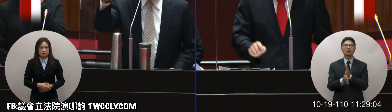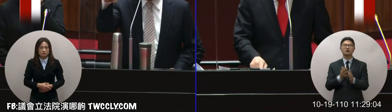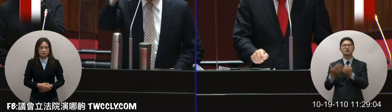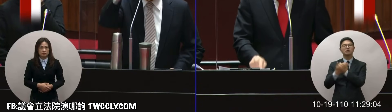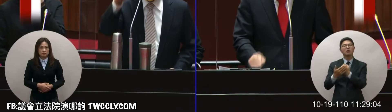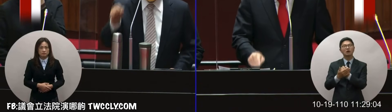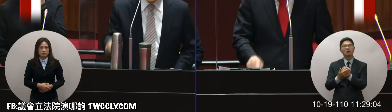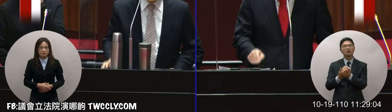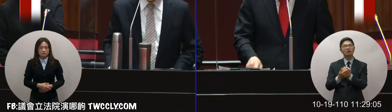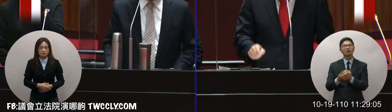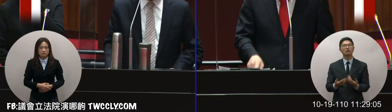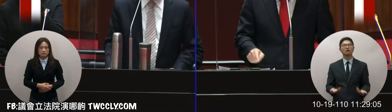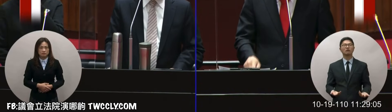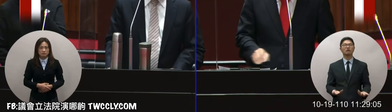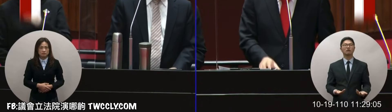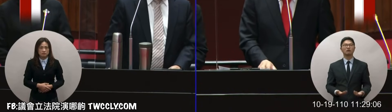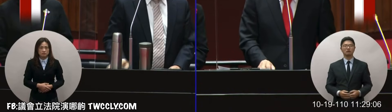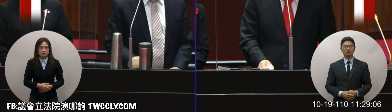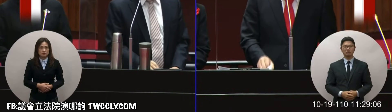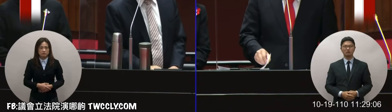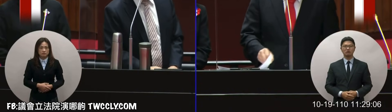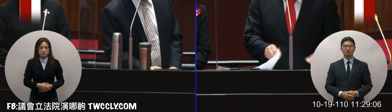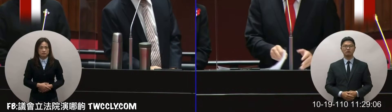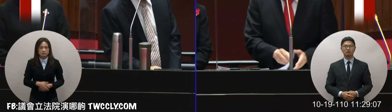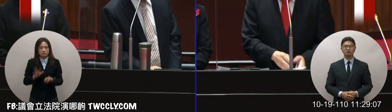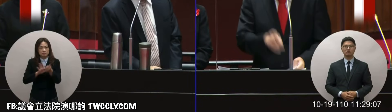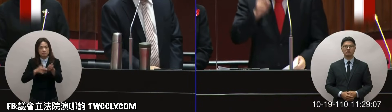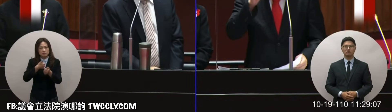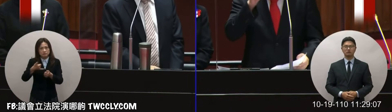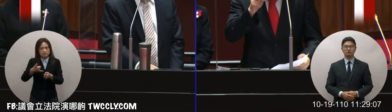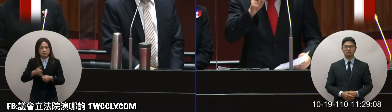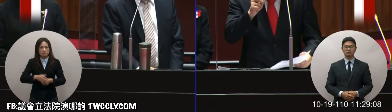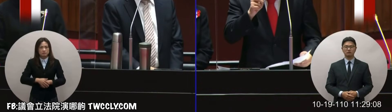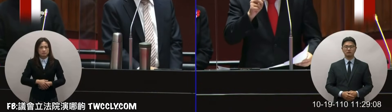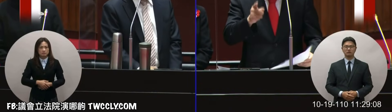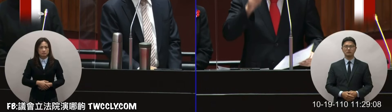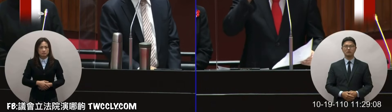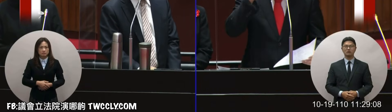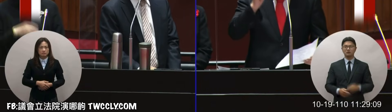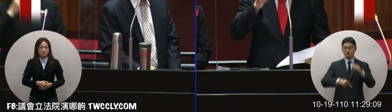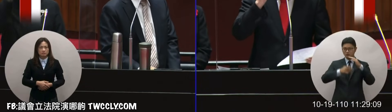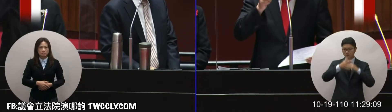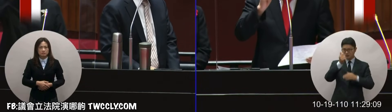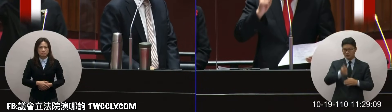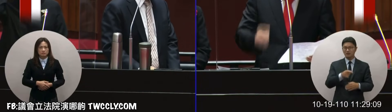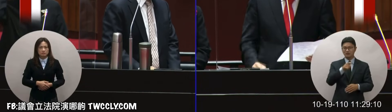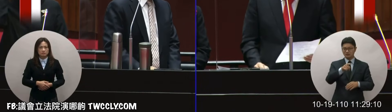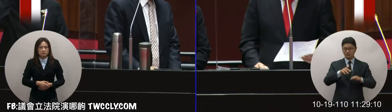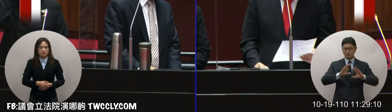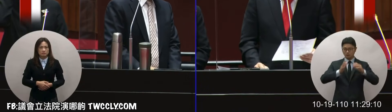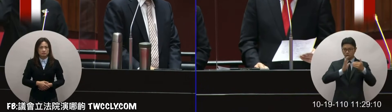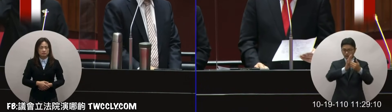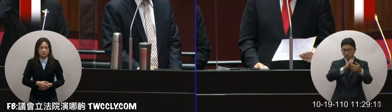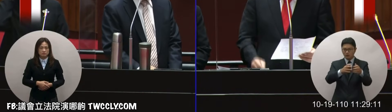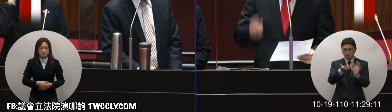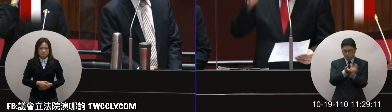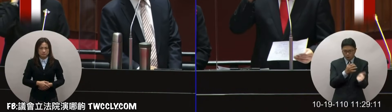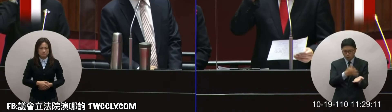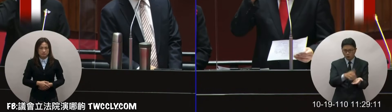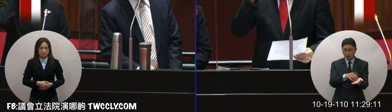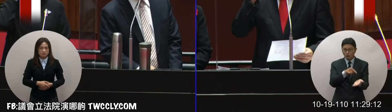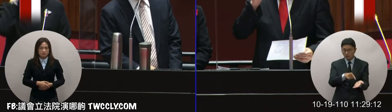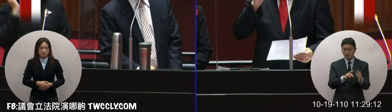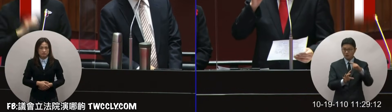我们 今天你整个你整个院长，你整个国防预算拿